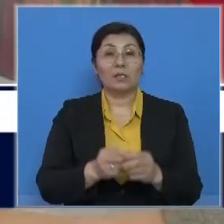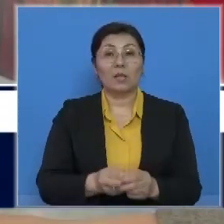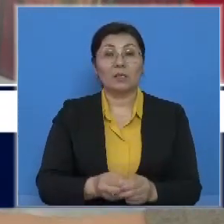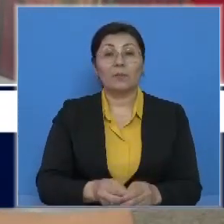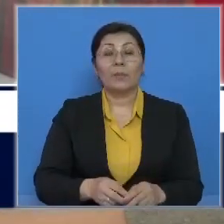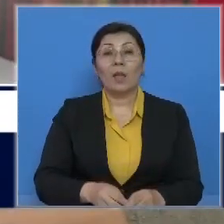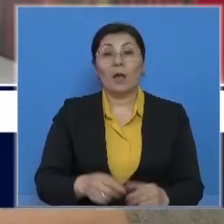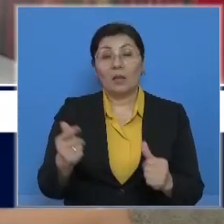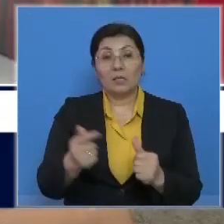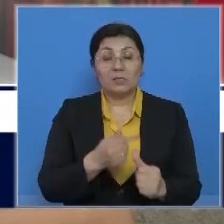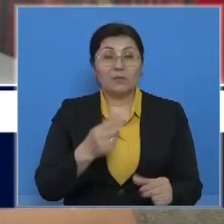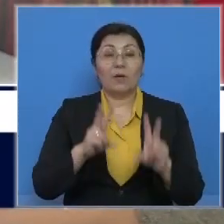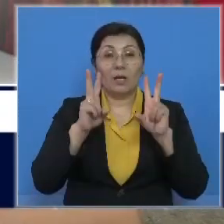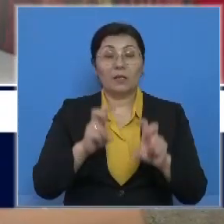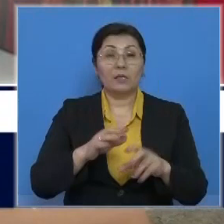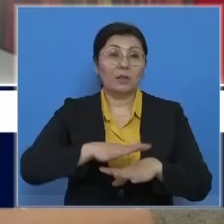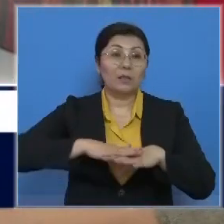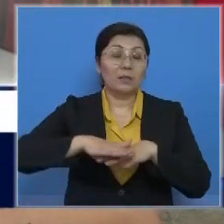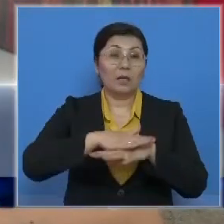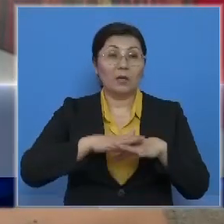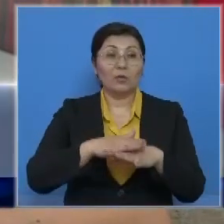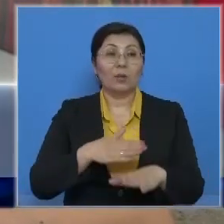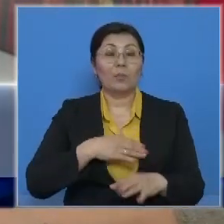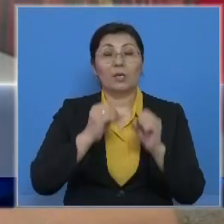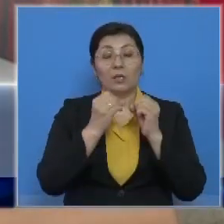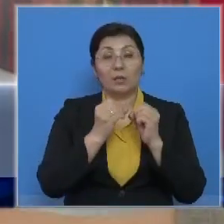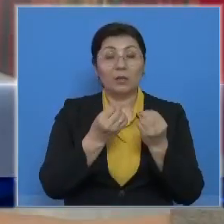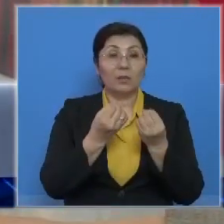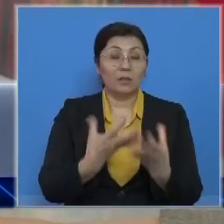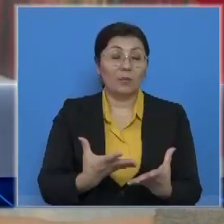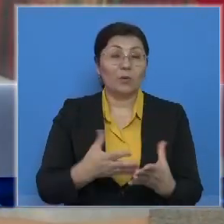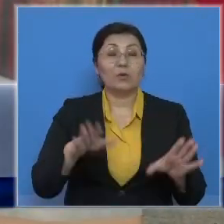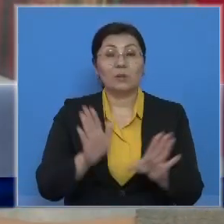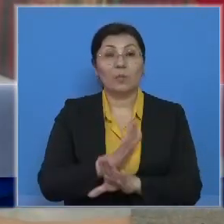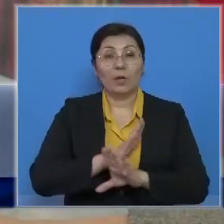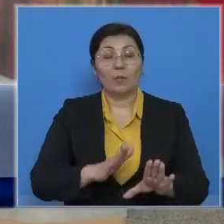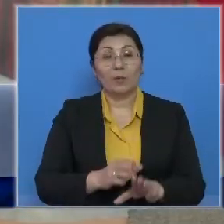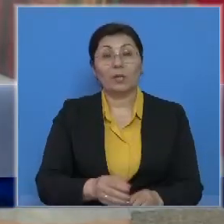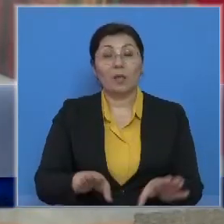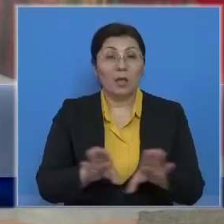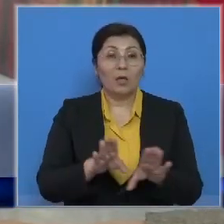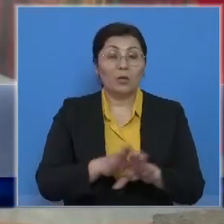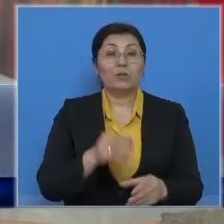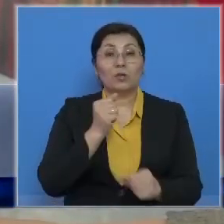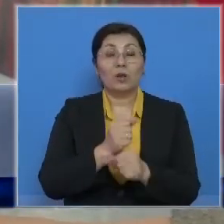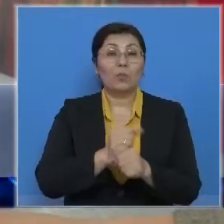«Народные». Поэтому мы не просто поем. Мы работаем с молодым